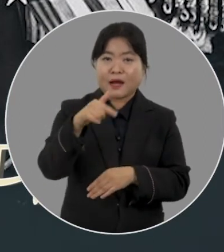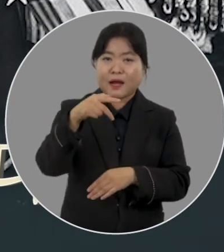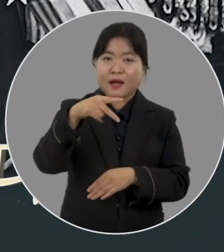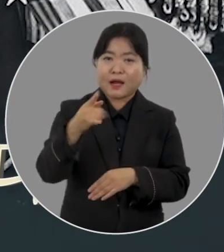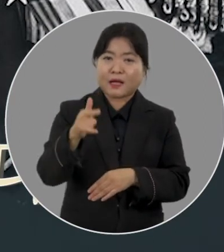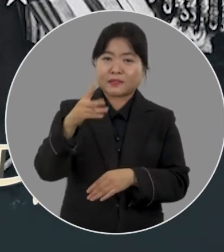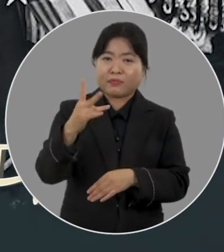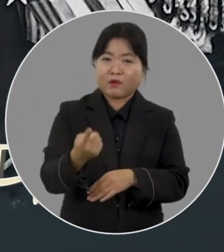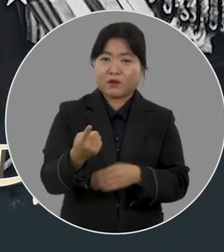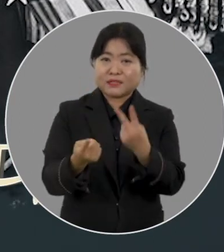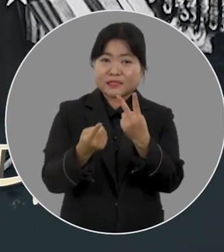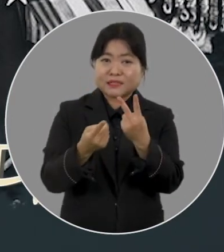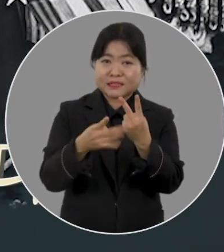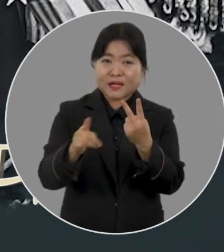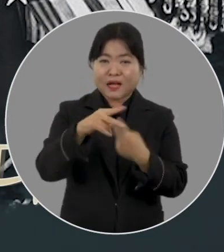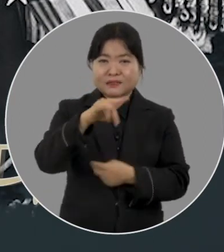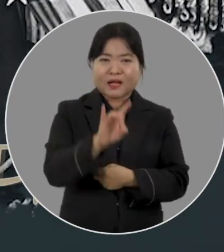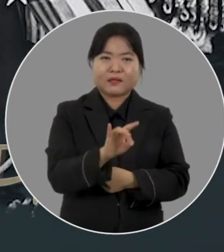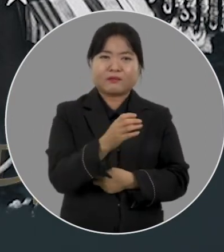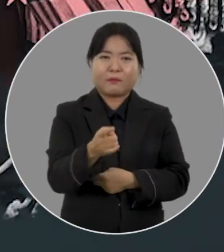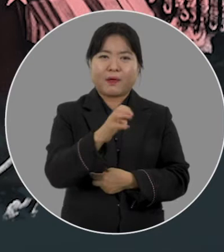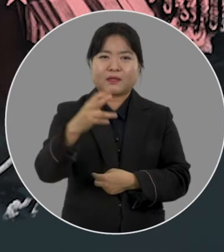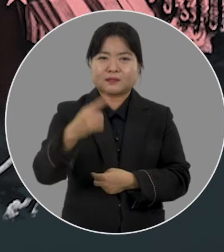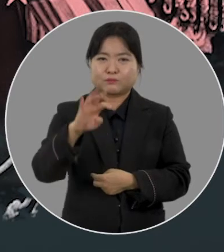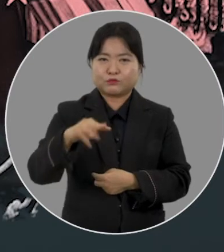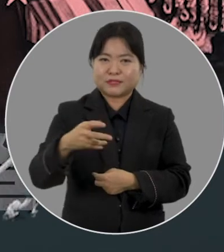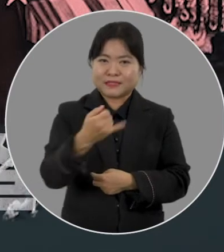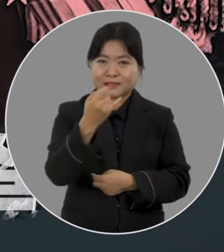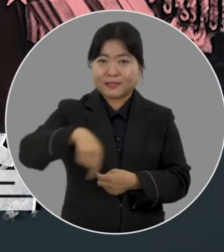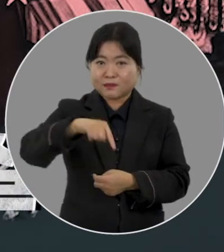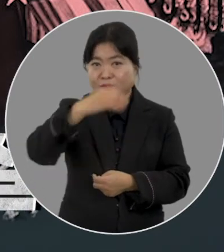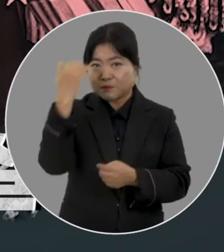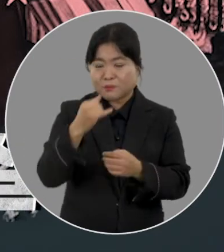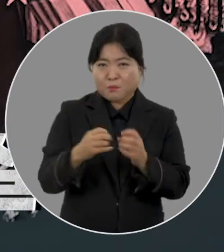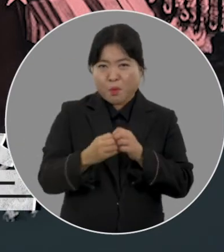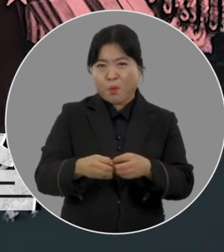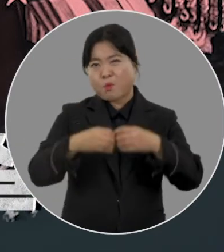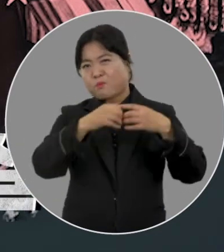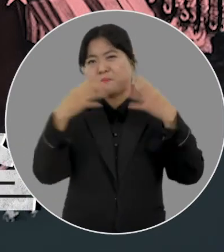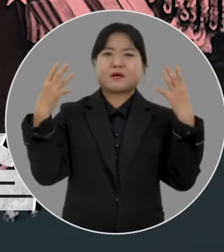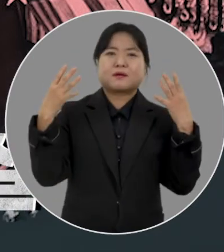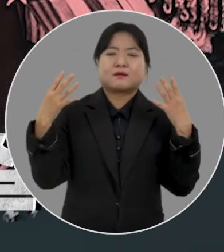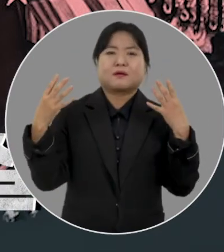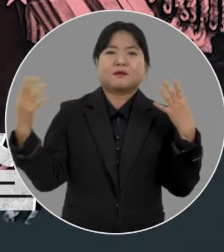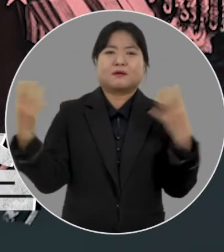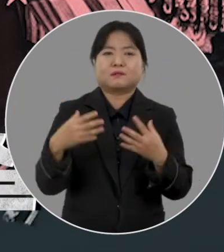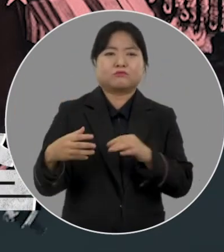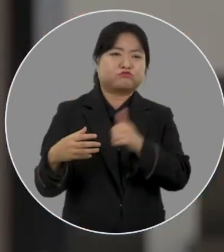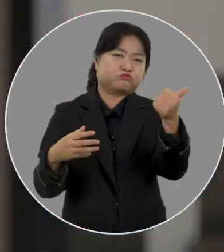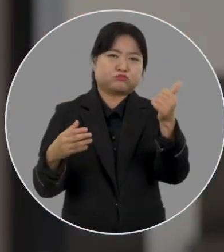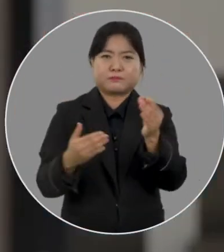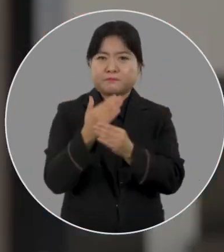2세가 상페테르부르크에서 이제 어떤 젊은이의 그 폭탄을 맞아서 이제 암살당하는 사건이